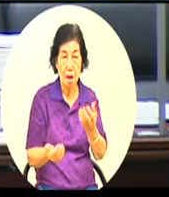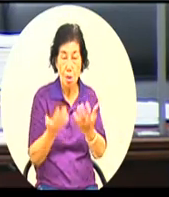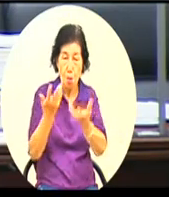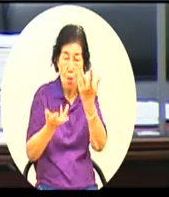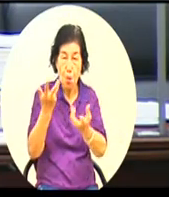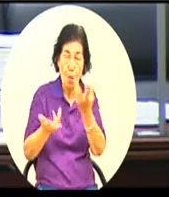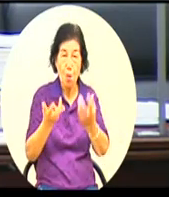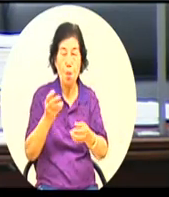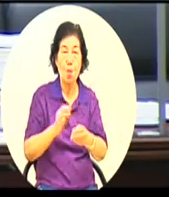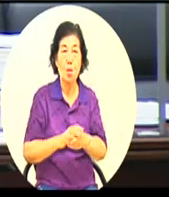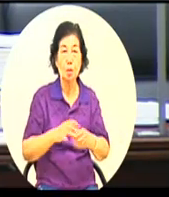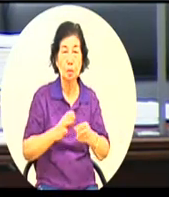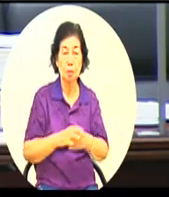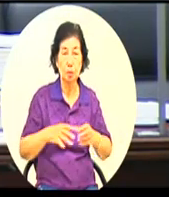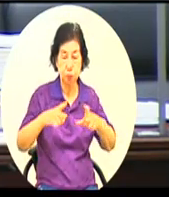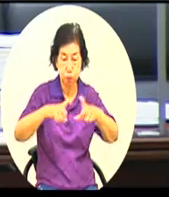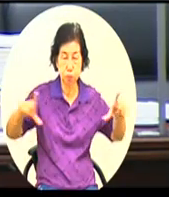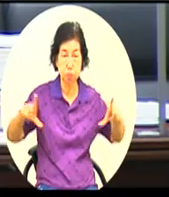啊，